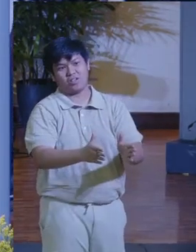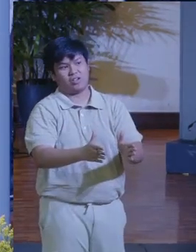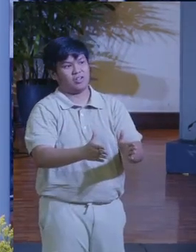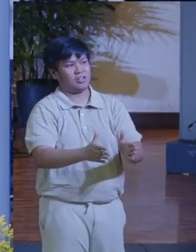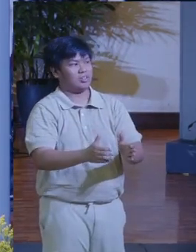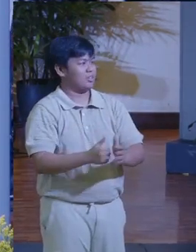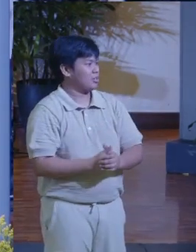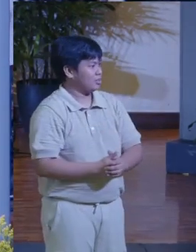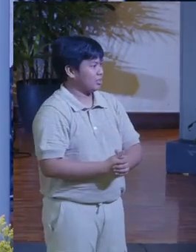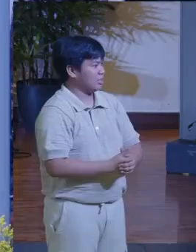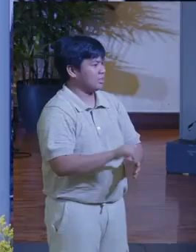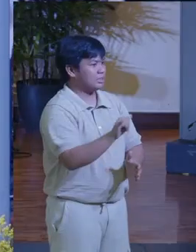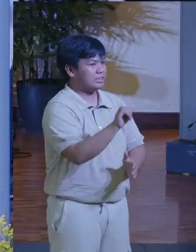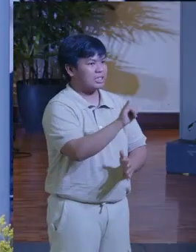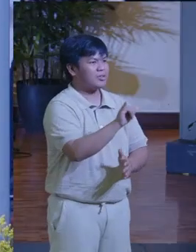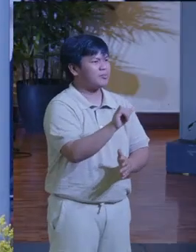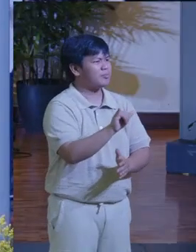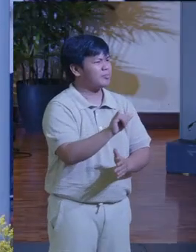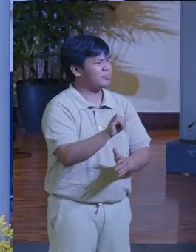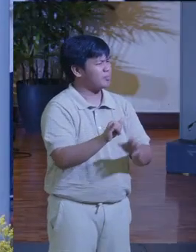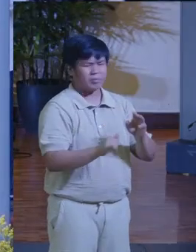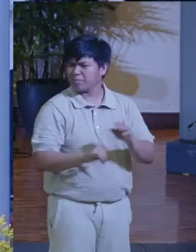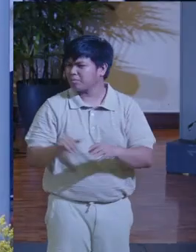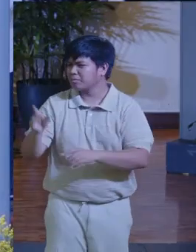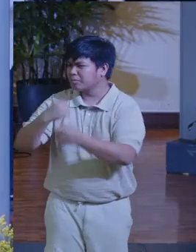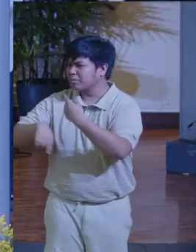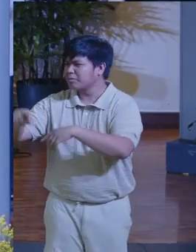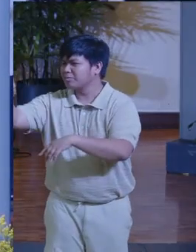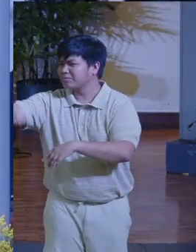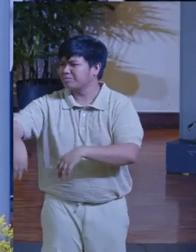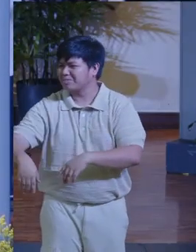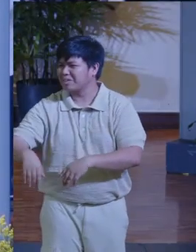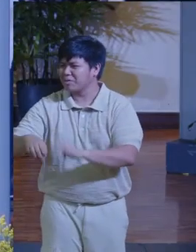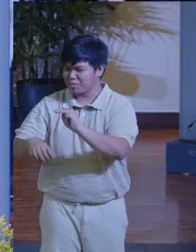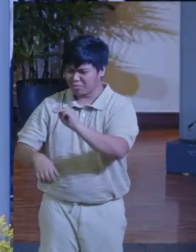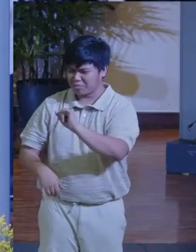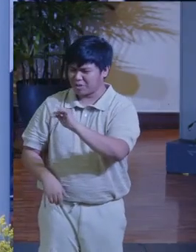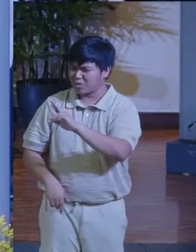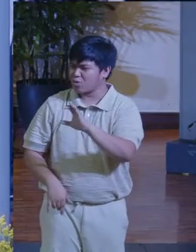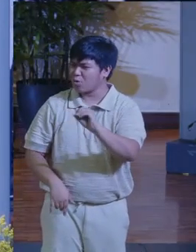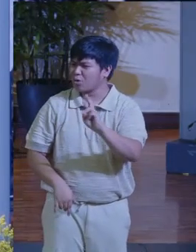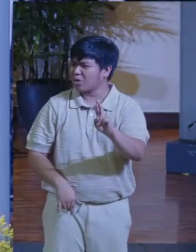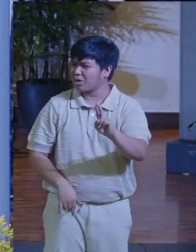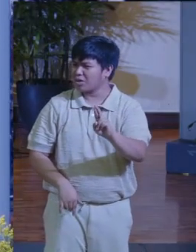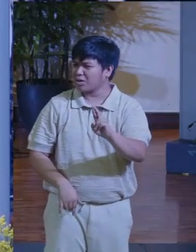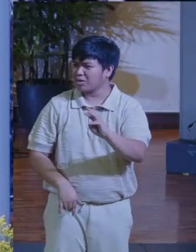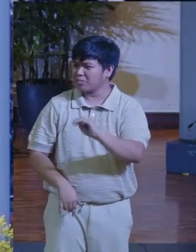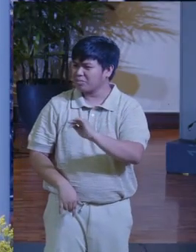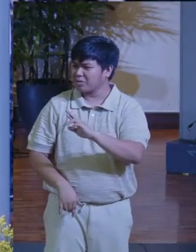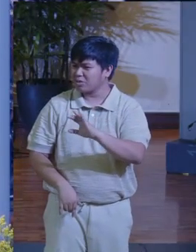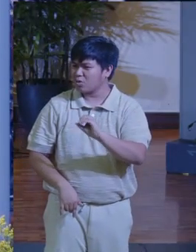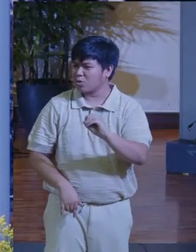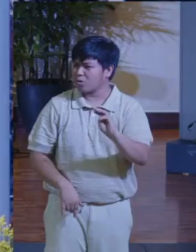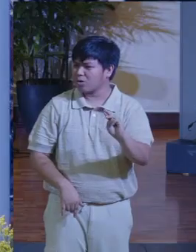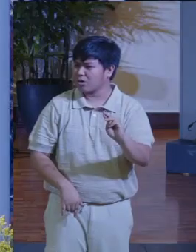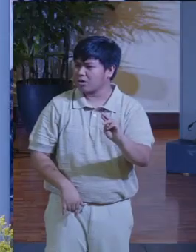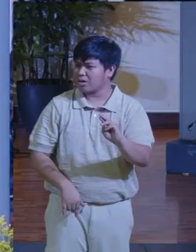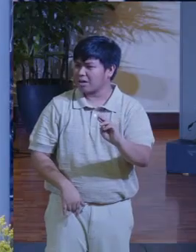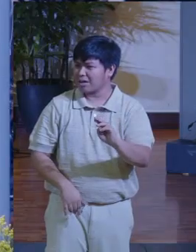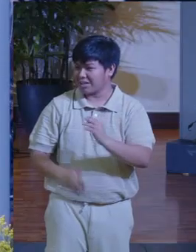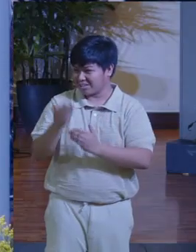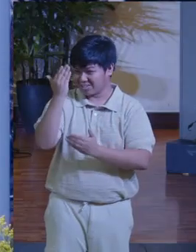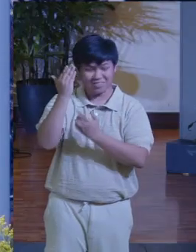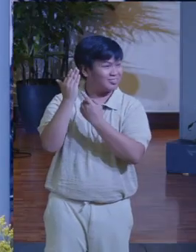ipakita sa atin na tayo'y makasalanan. For I would not have known what it is to covet if the law had not said, you shall